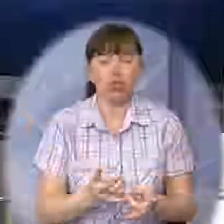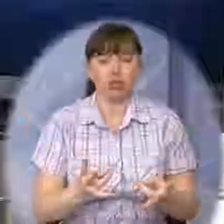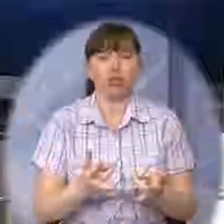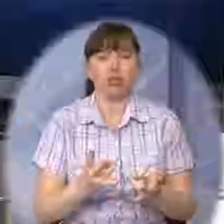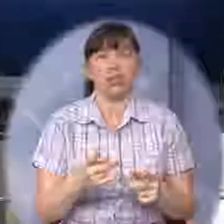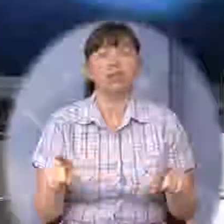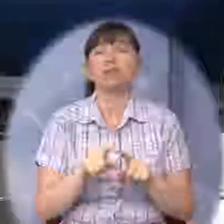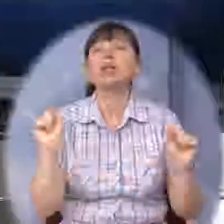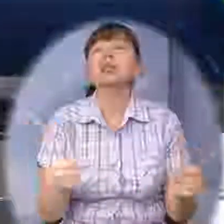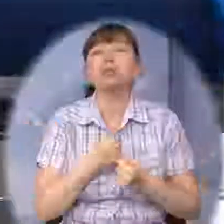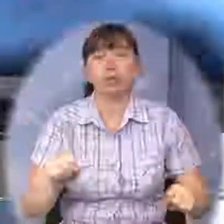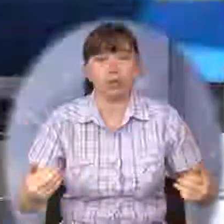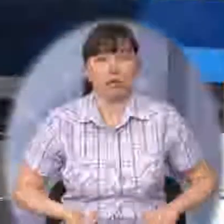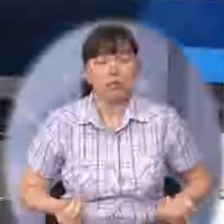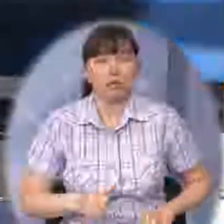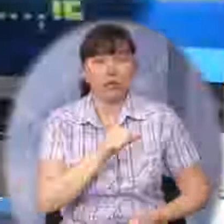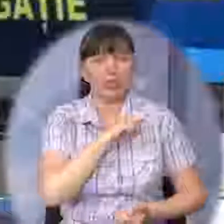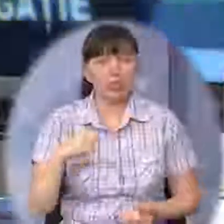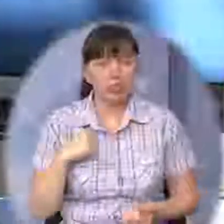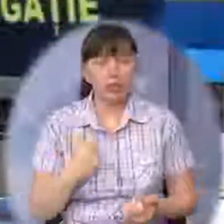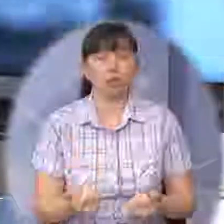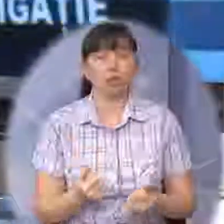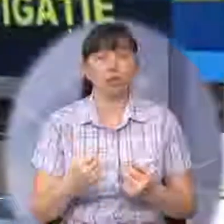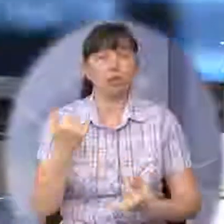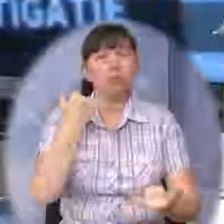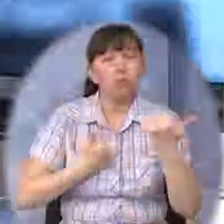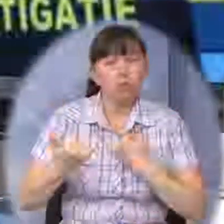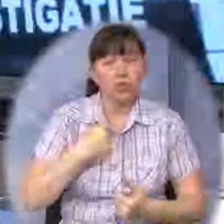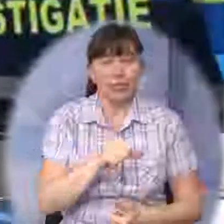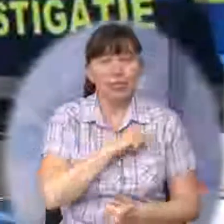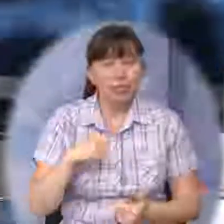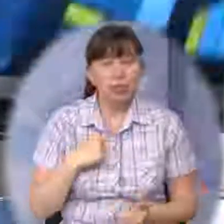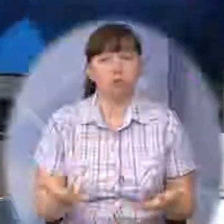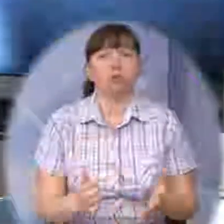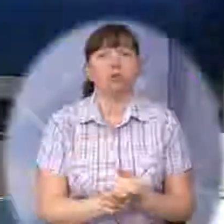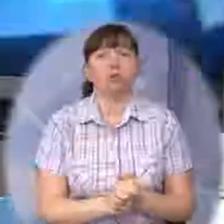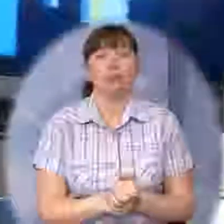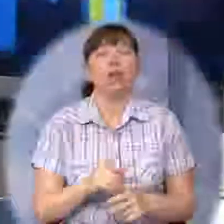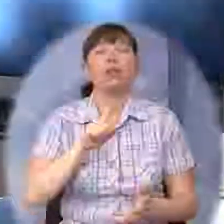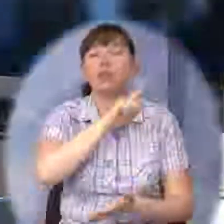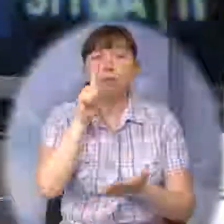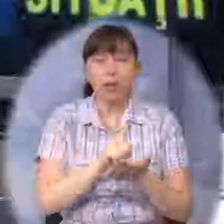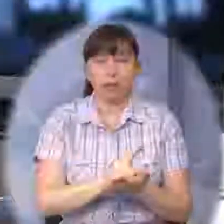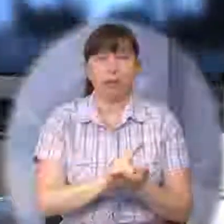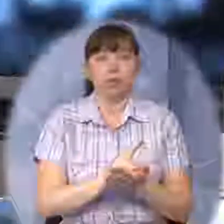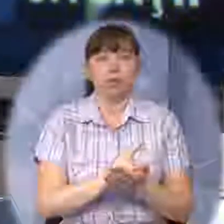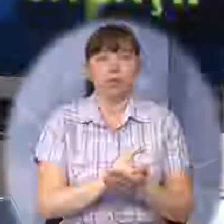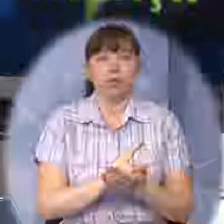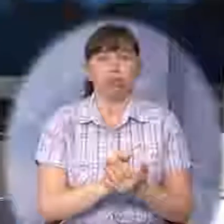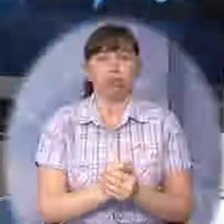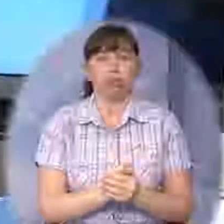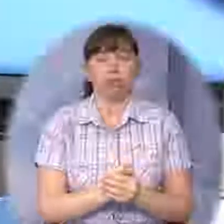a ajuns într-o imposibilitate de a se asista singur, pe dânsul de a se descurca singur, numai decât să